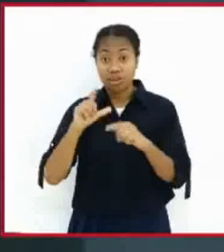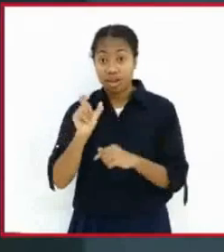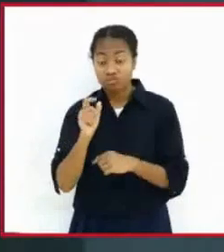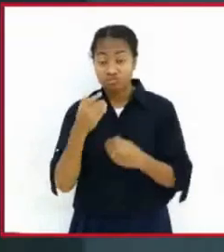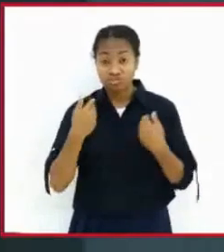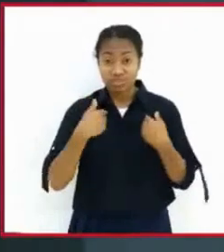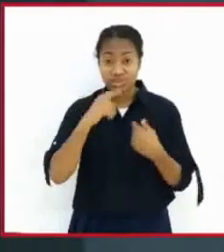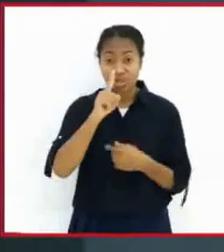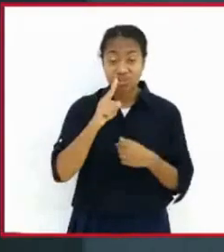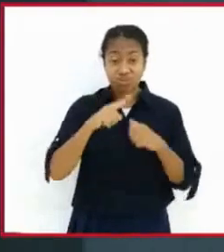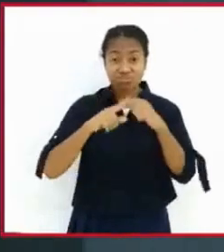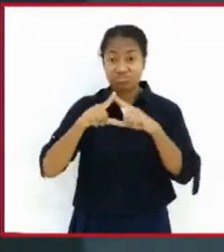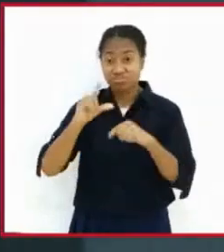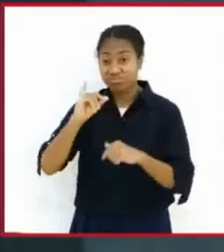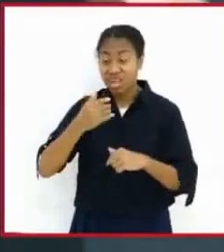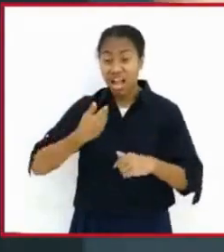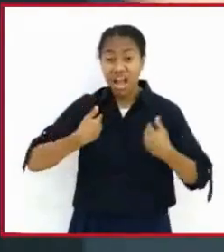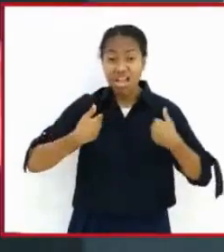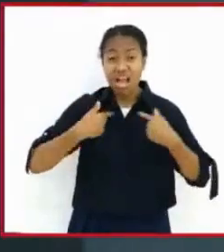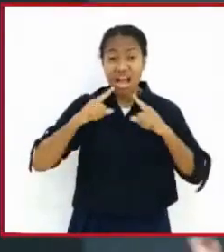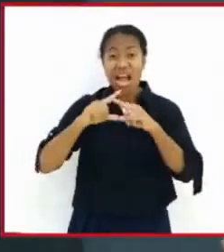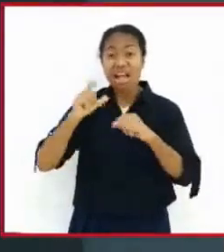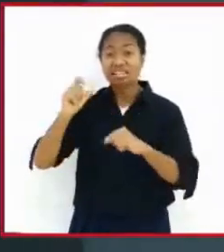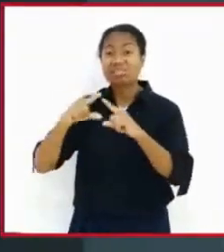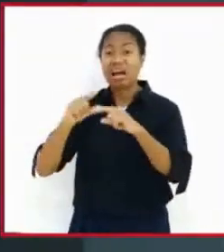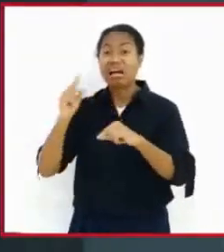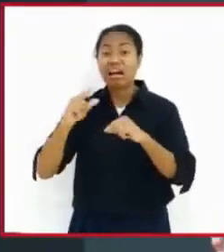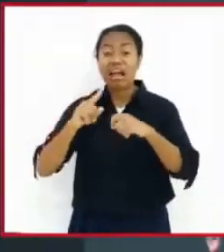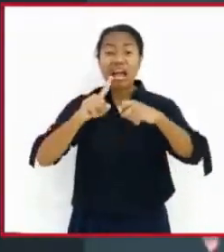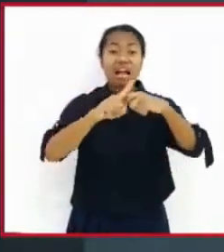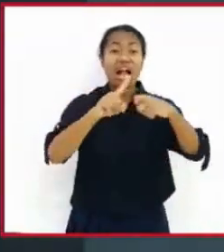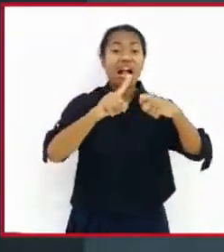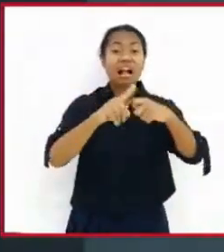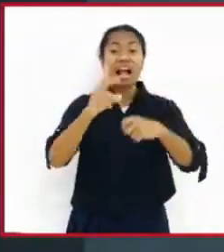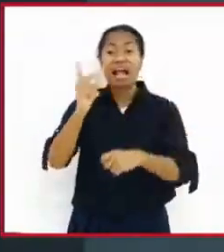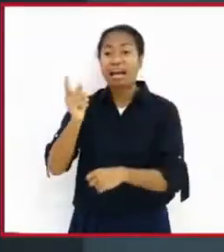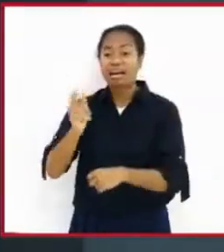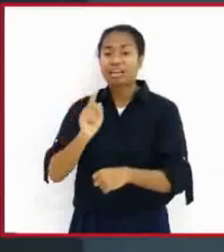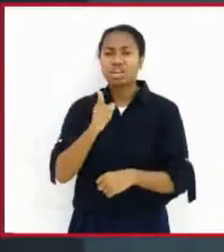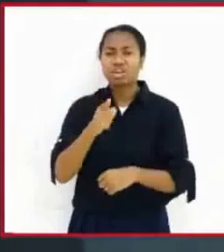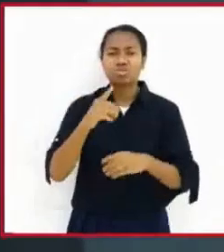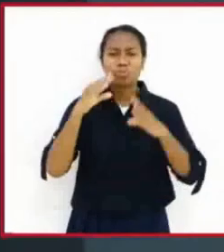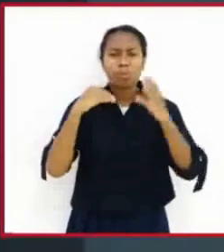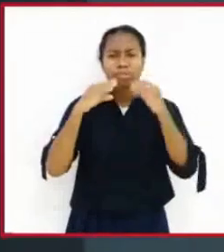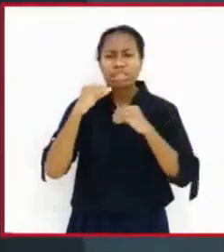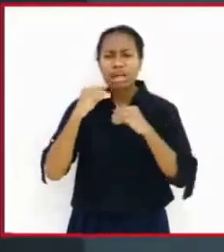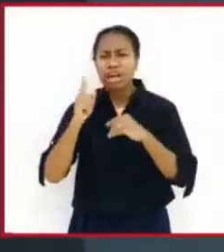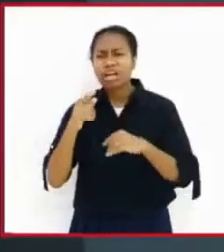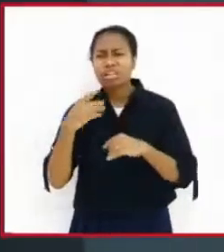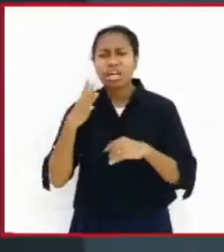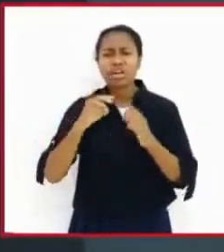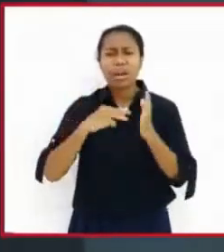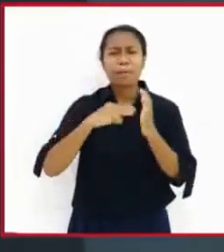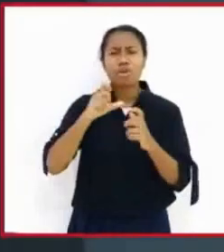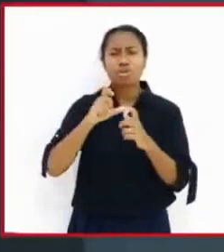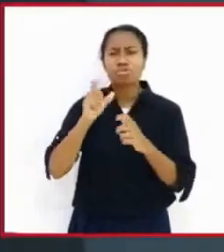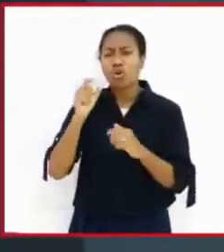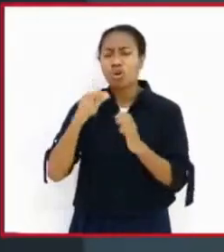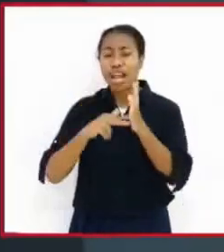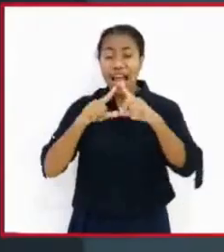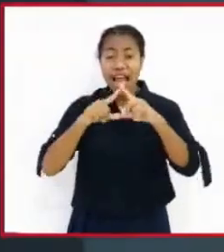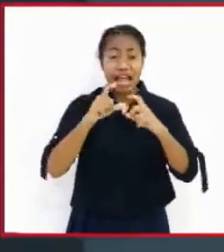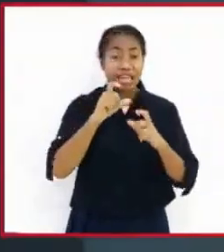ada semacam acara ke er dan pembicaranya adalah seorang misionaris dari Amerika